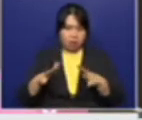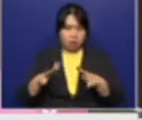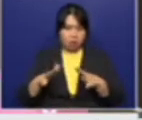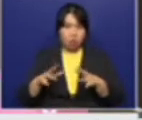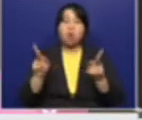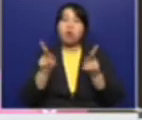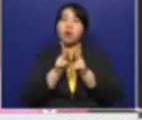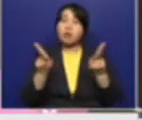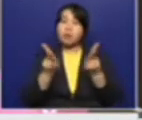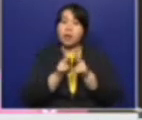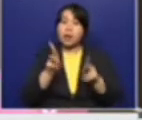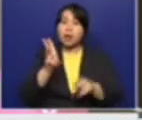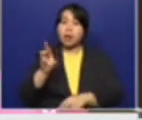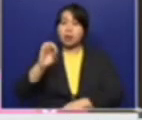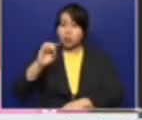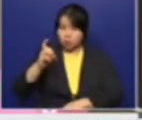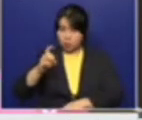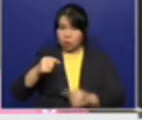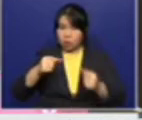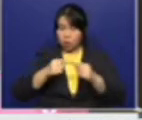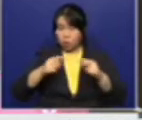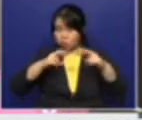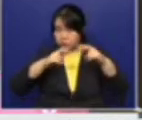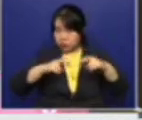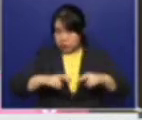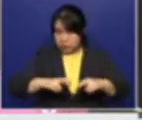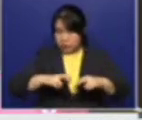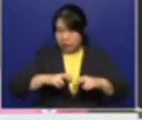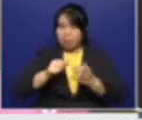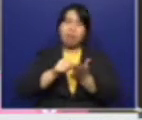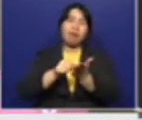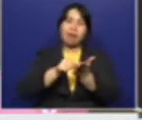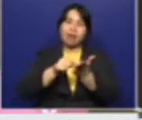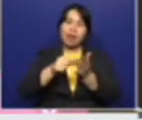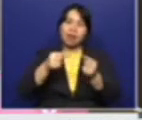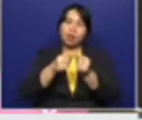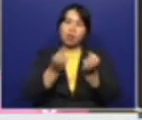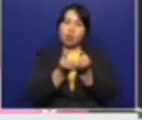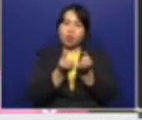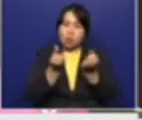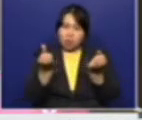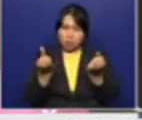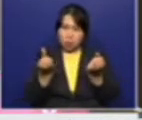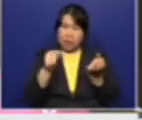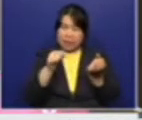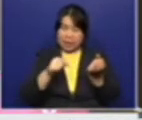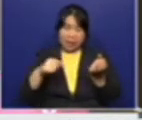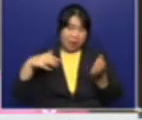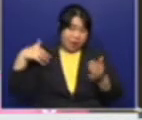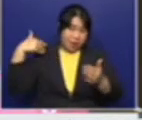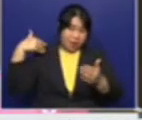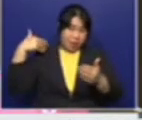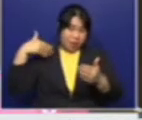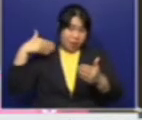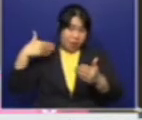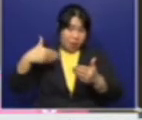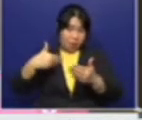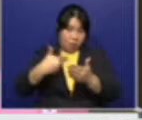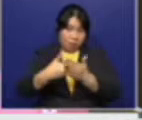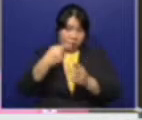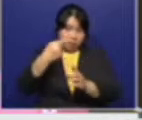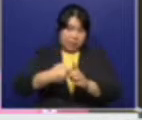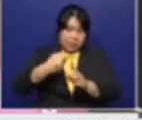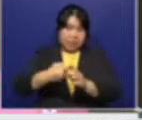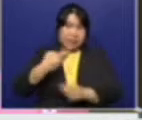กรรมาธิการวิสามัญในการศึกษาแก้ไขรัฐธรรมนูญจากวันนั้นมาถึงวันนี้4เดือนแล้ว